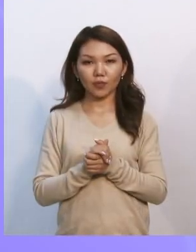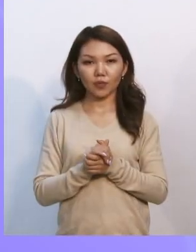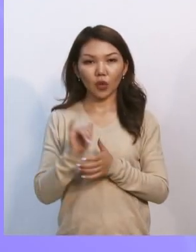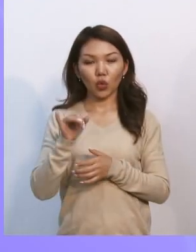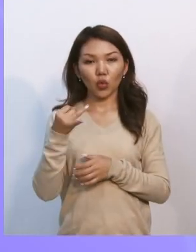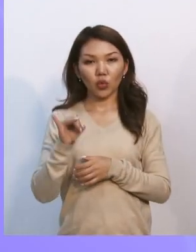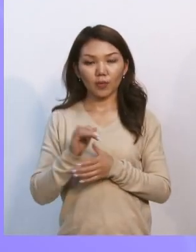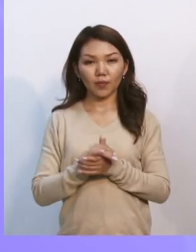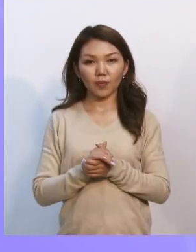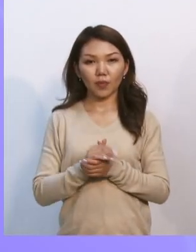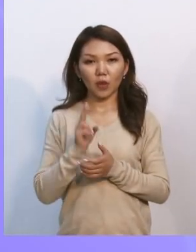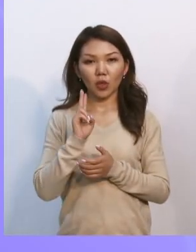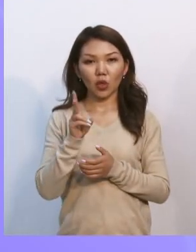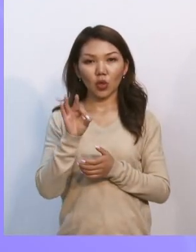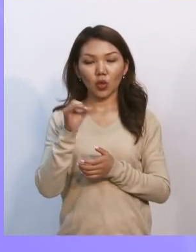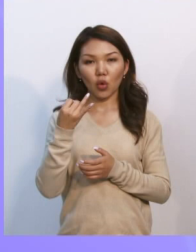Кой,